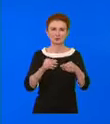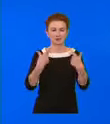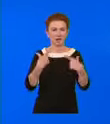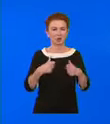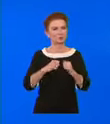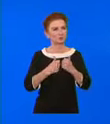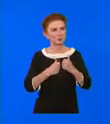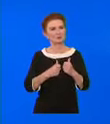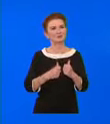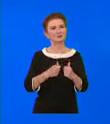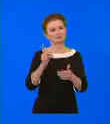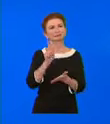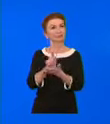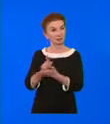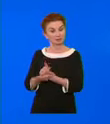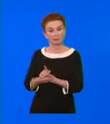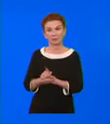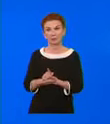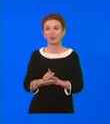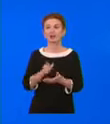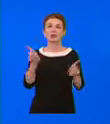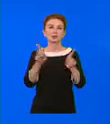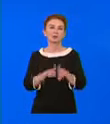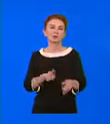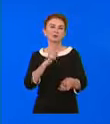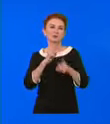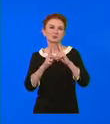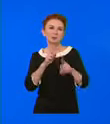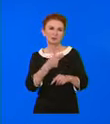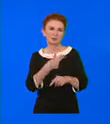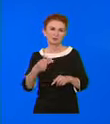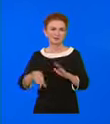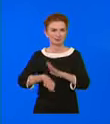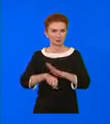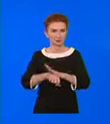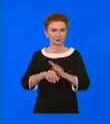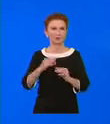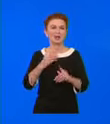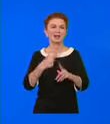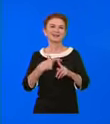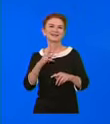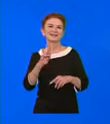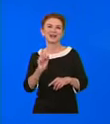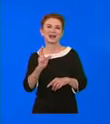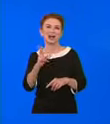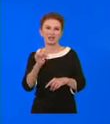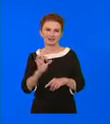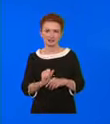sukcesów. I rozmawialiśmy również o ekstraklasie. I tutaj umówiliśmy się w taki sposób, że